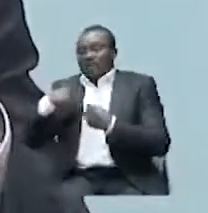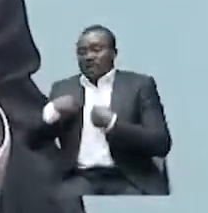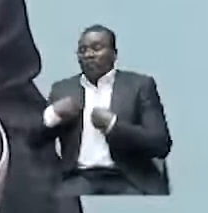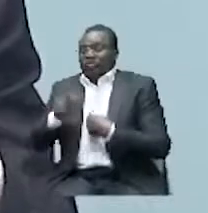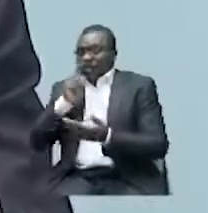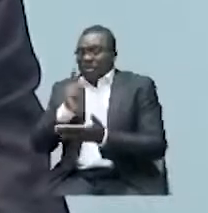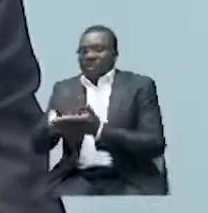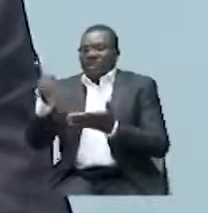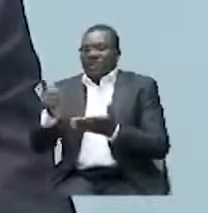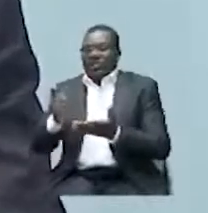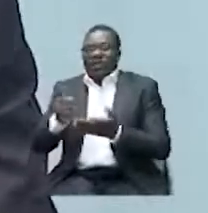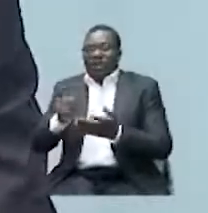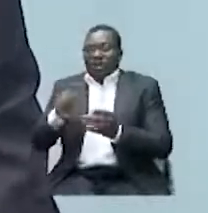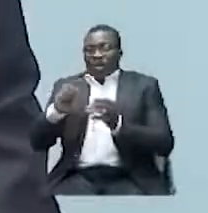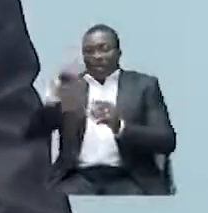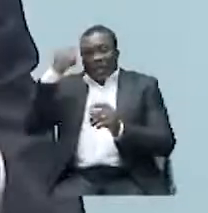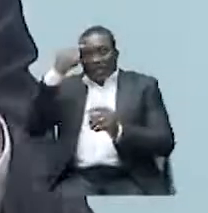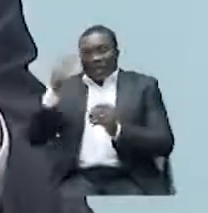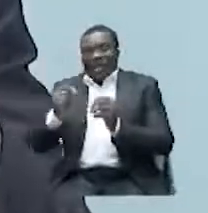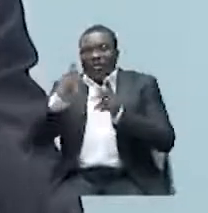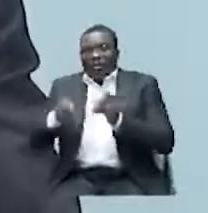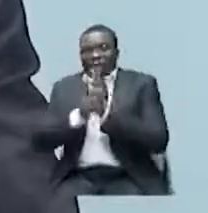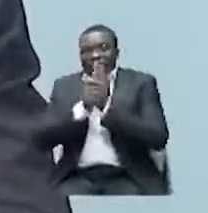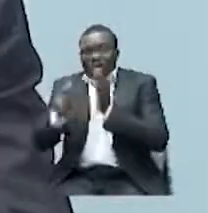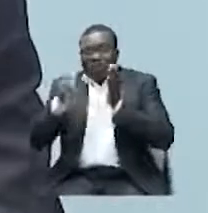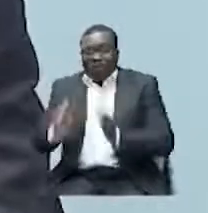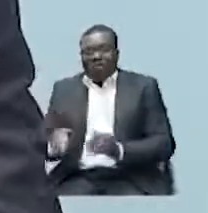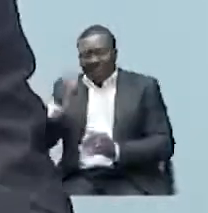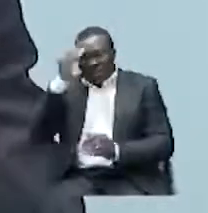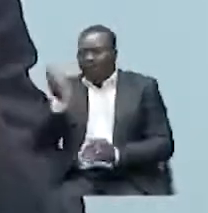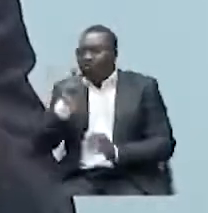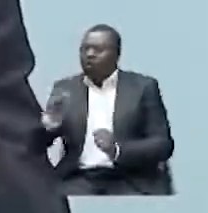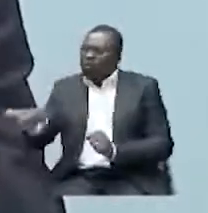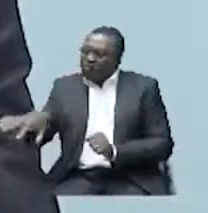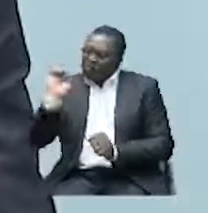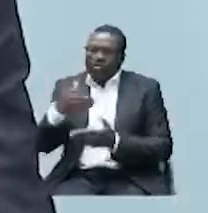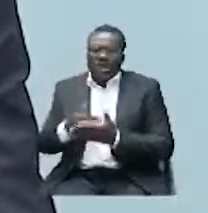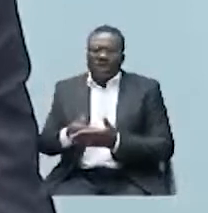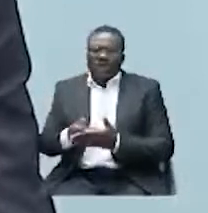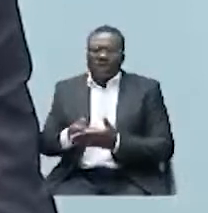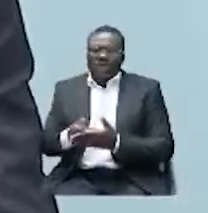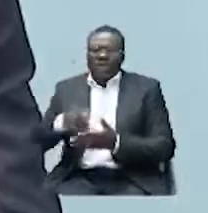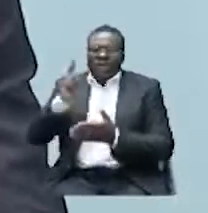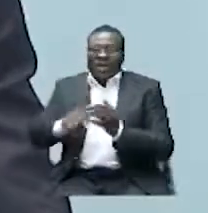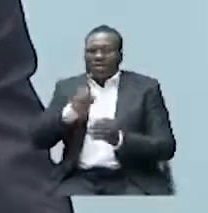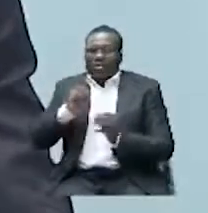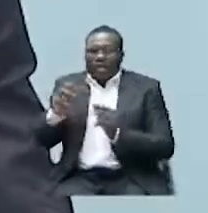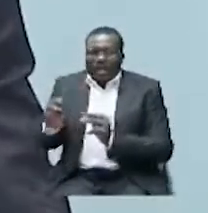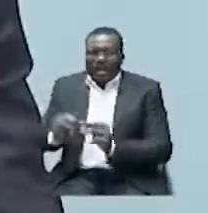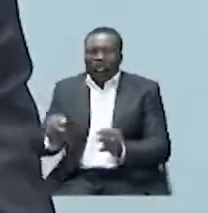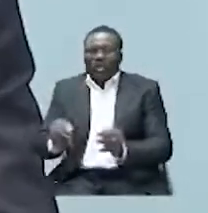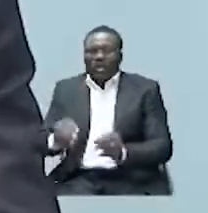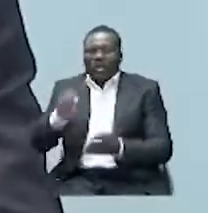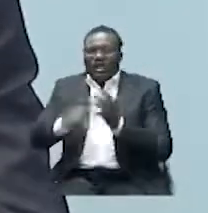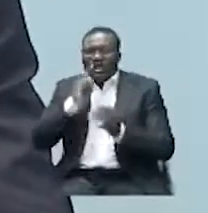État de personnes compétentes qui savent où il faut trouver l'argent, quels sont les moyens, quels